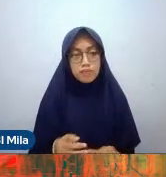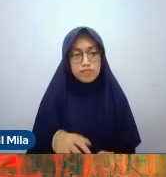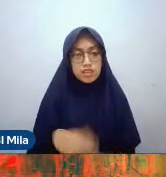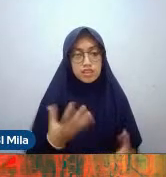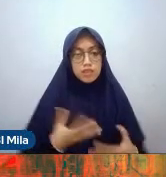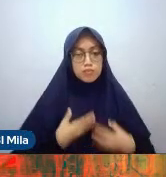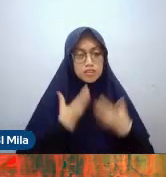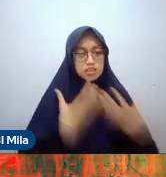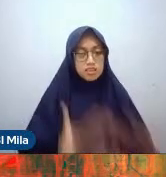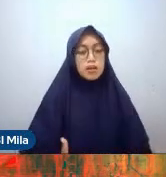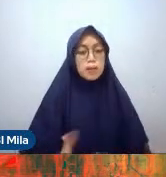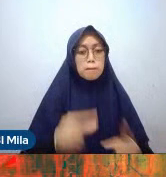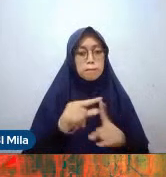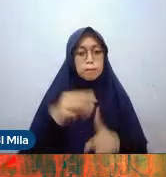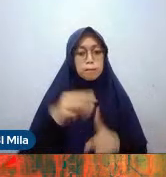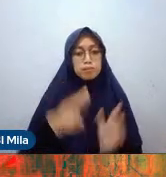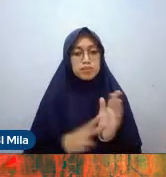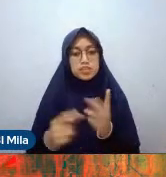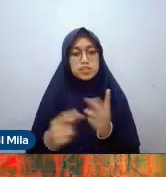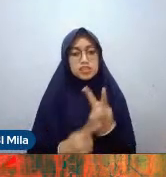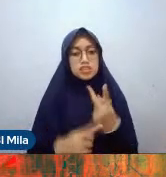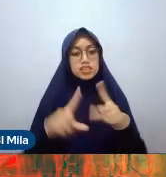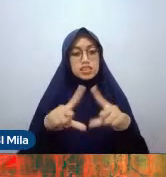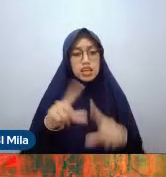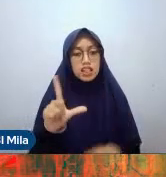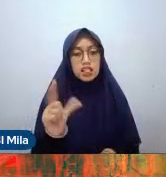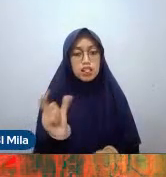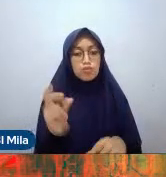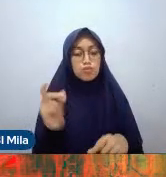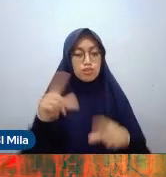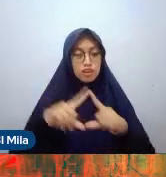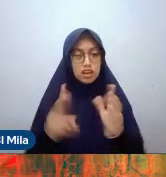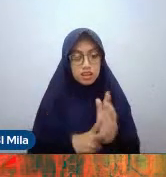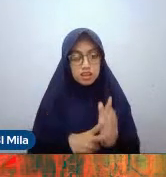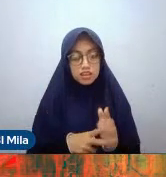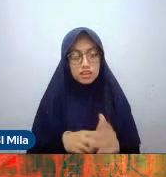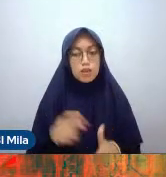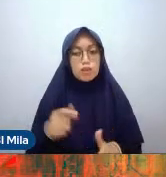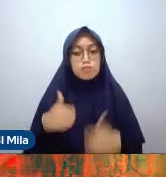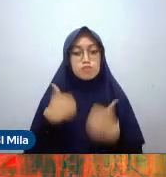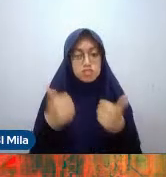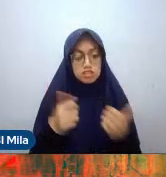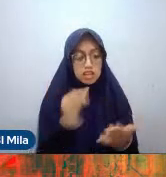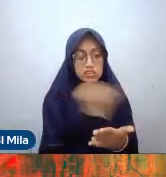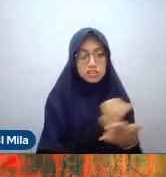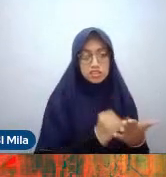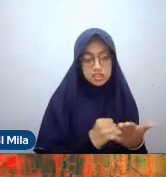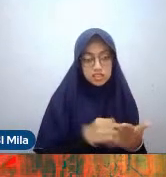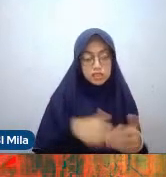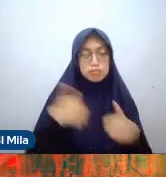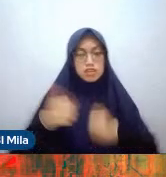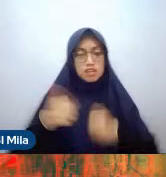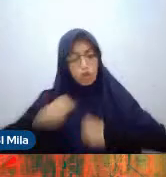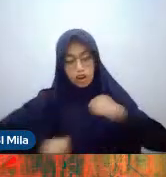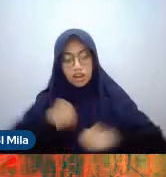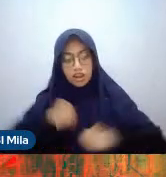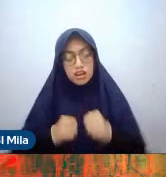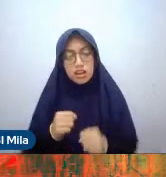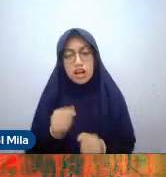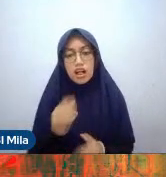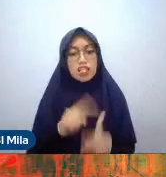berikan penyaluran, apakah itu melalui media seni, ataukah melalui olahraga, atau melalui aktivitas yang lainnya.